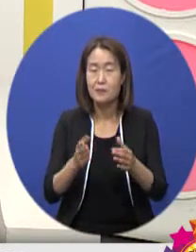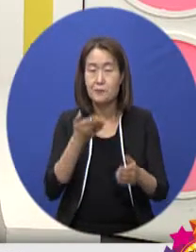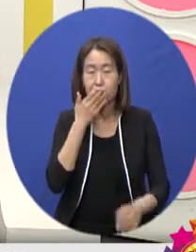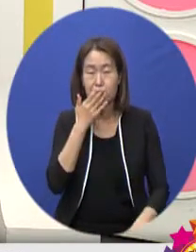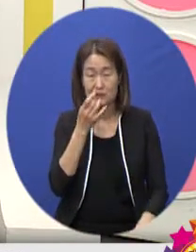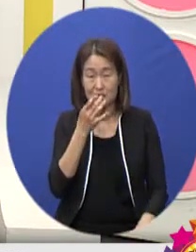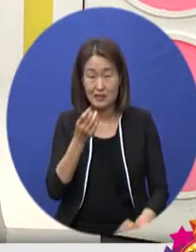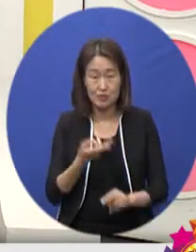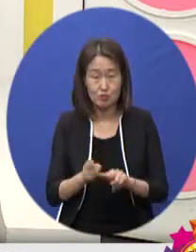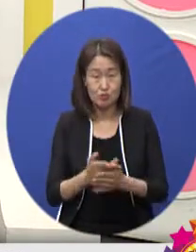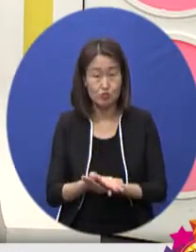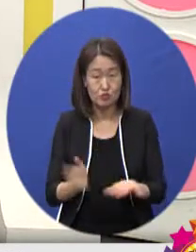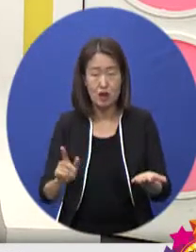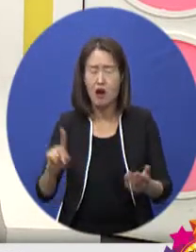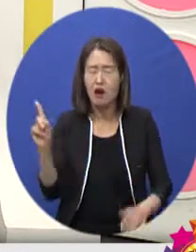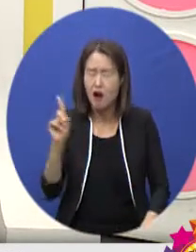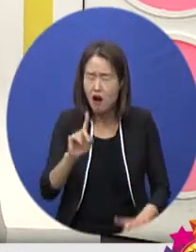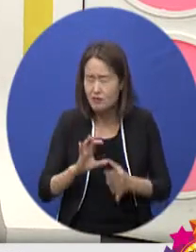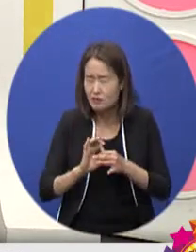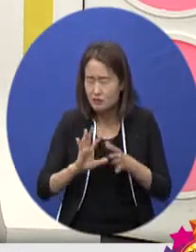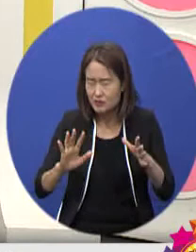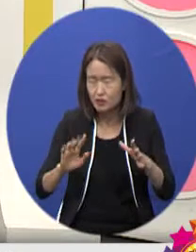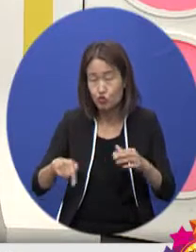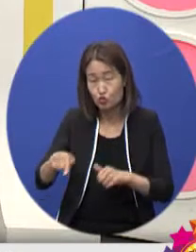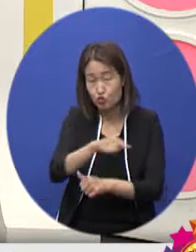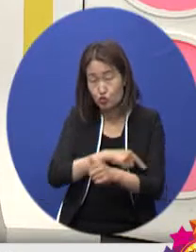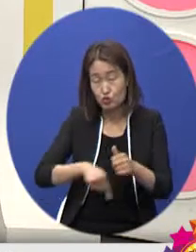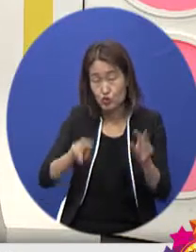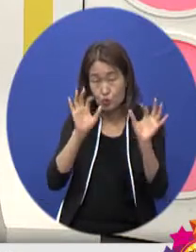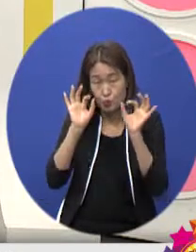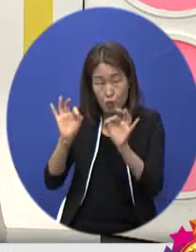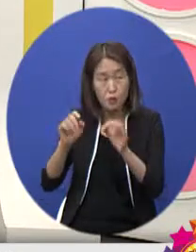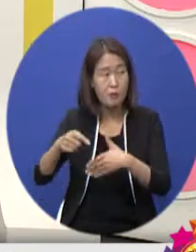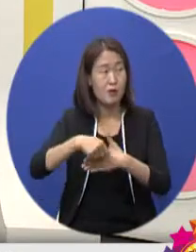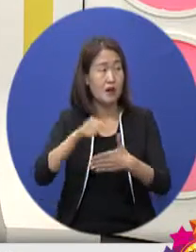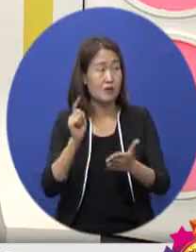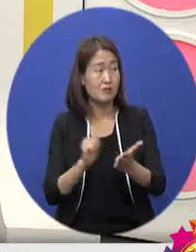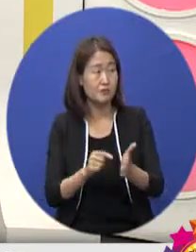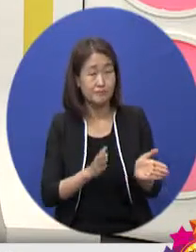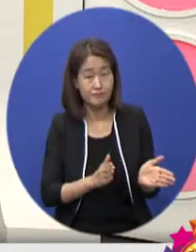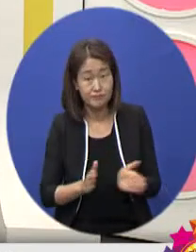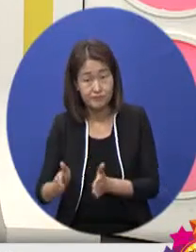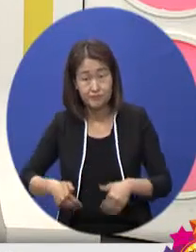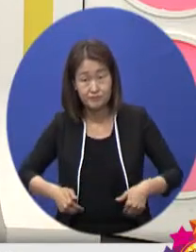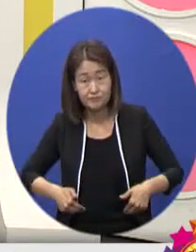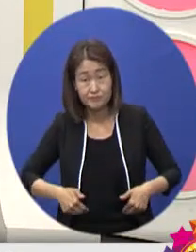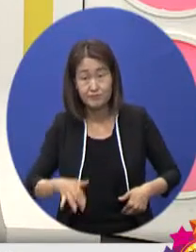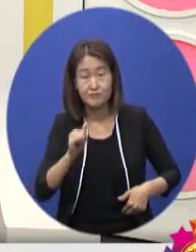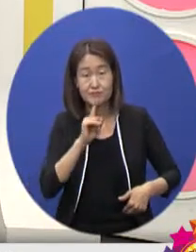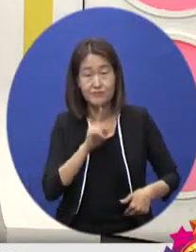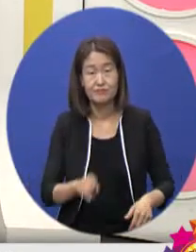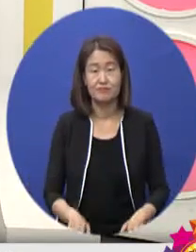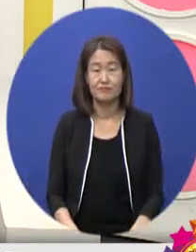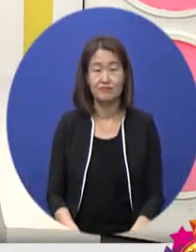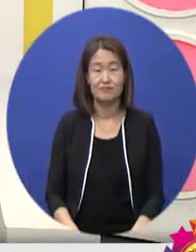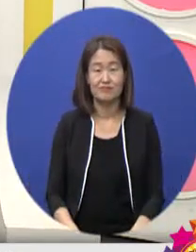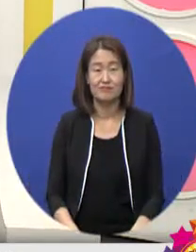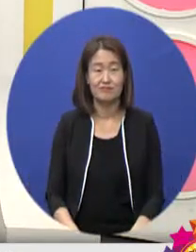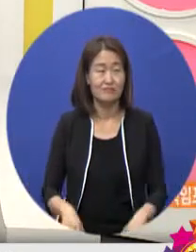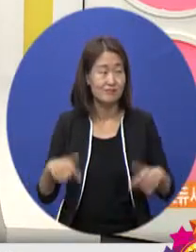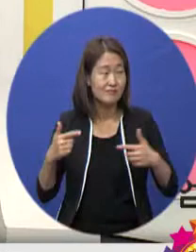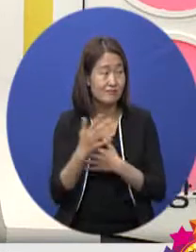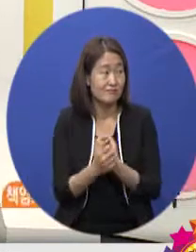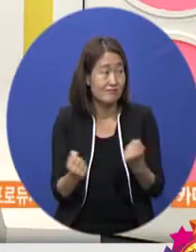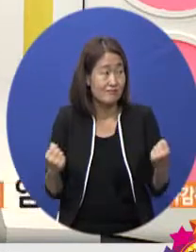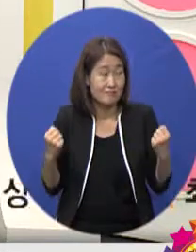네. 언제나 자기보다는 주위를 둘러보는 그런 마음가짐이 필요하지 않을까 생각됩니다. 네. 네. 언제나